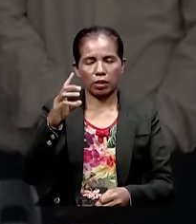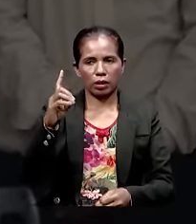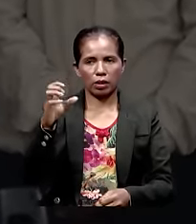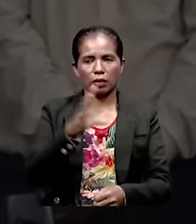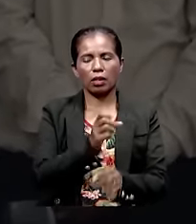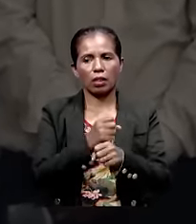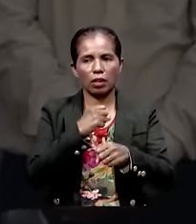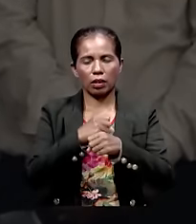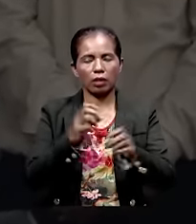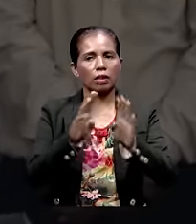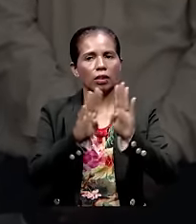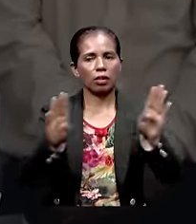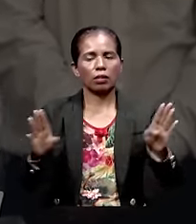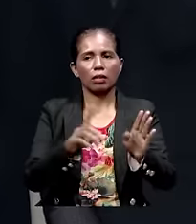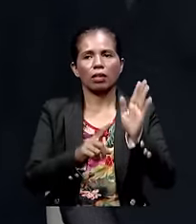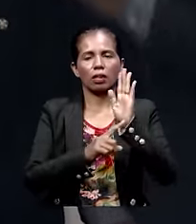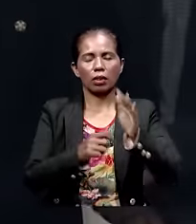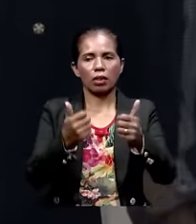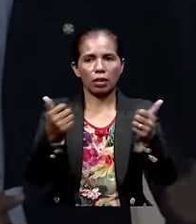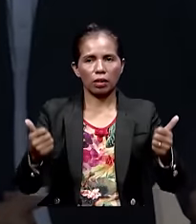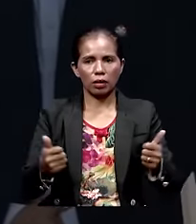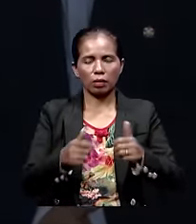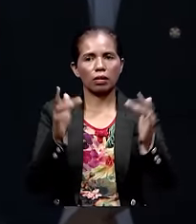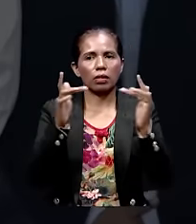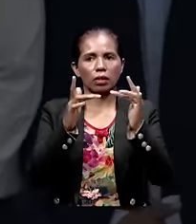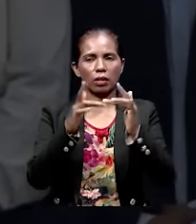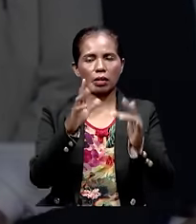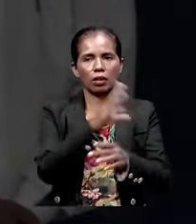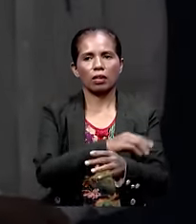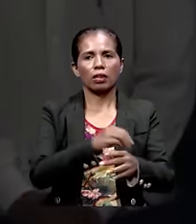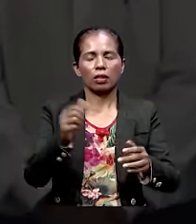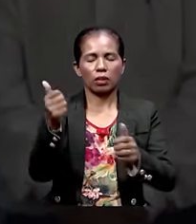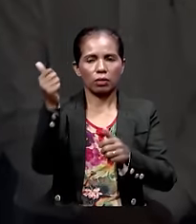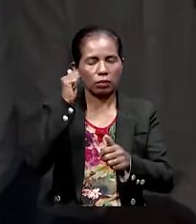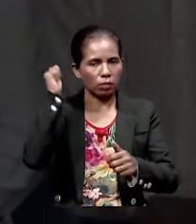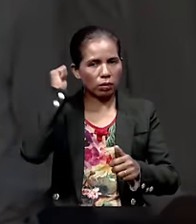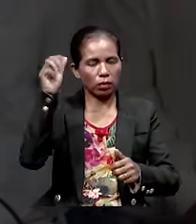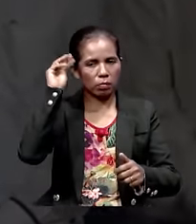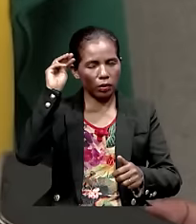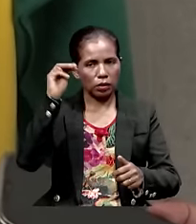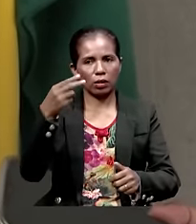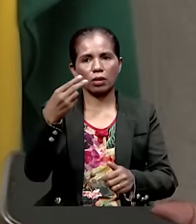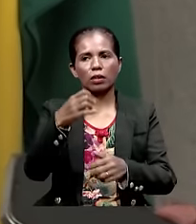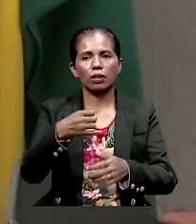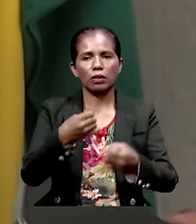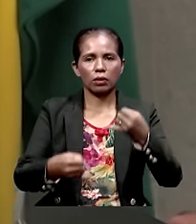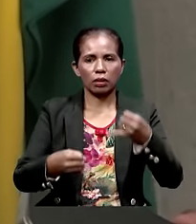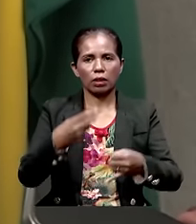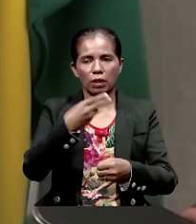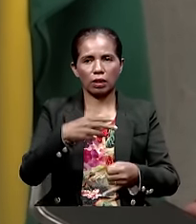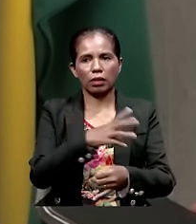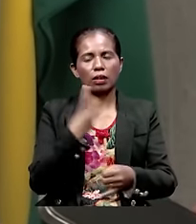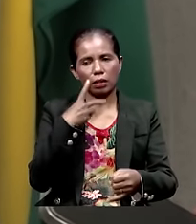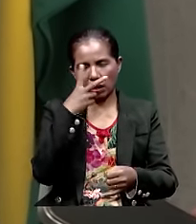bainhira hala o lançamento ba aplicasaun azendamento online iha salaun auditorium Ministério da Justiça Quintané. Situasaun mei tani emak ne